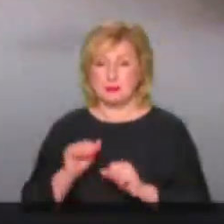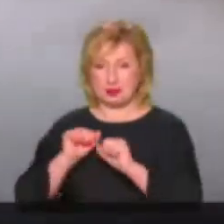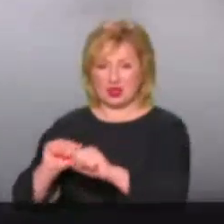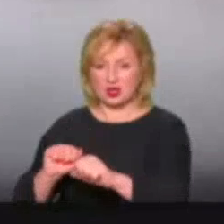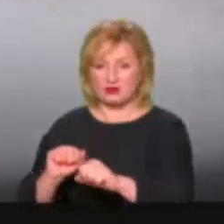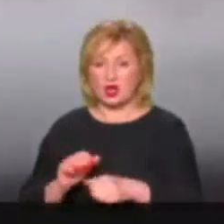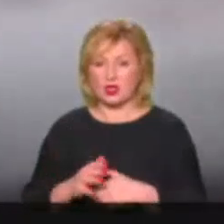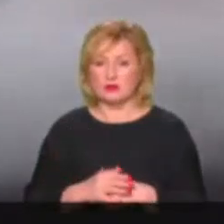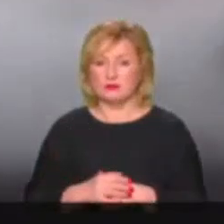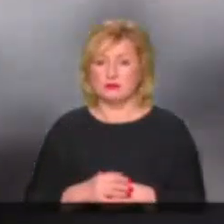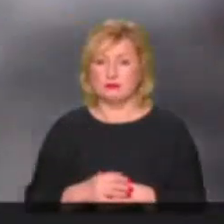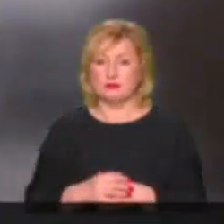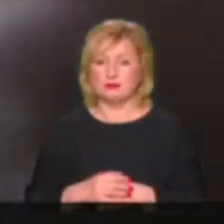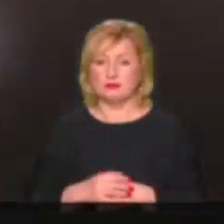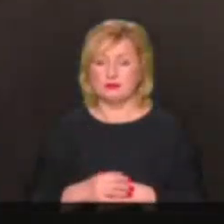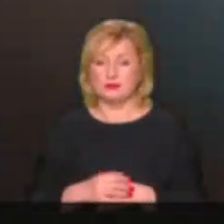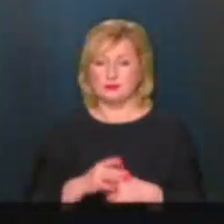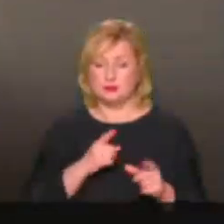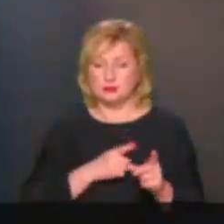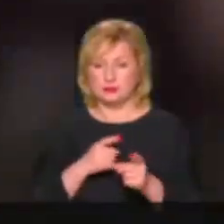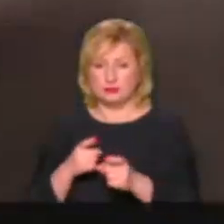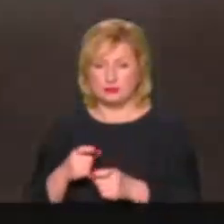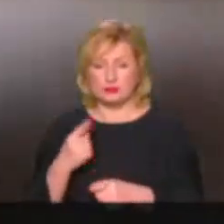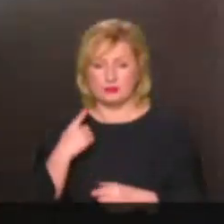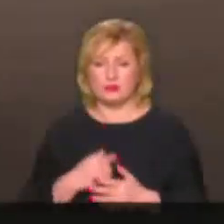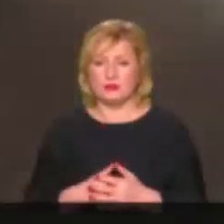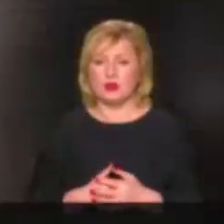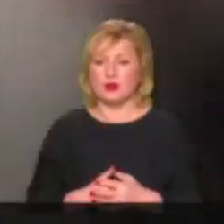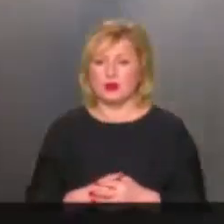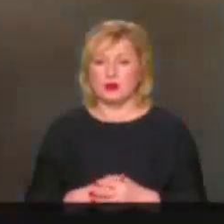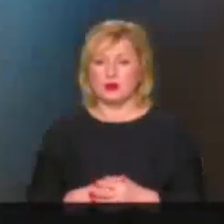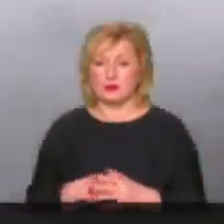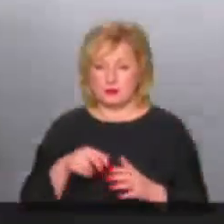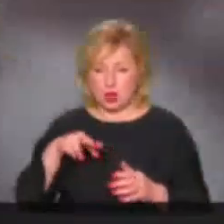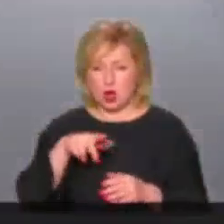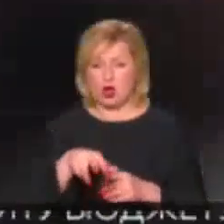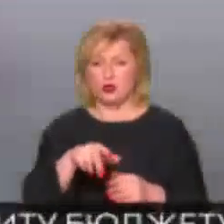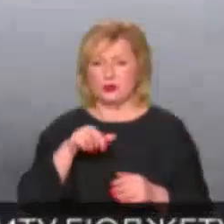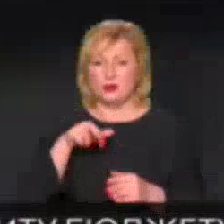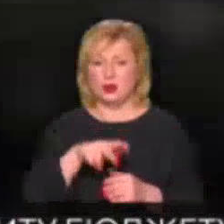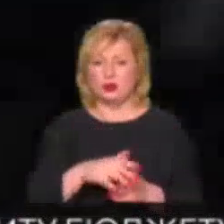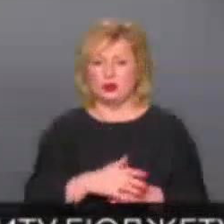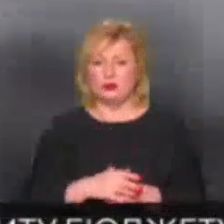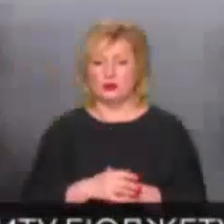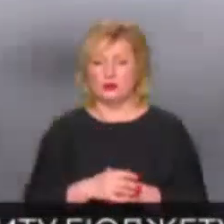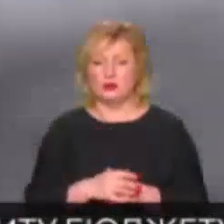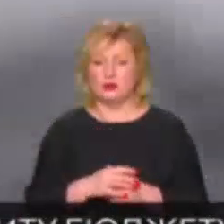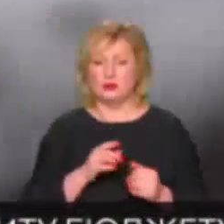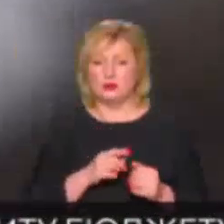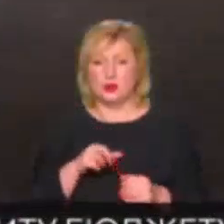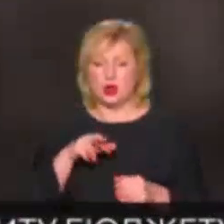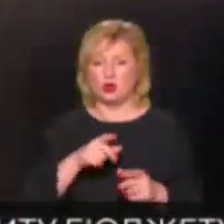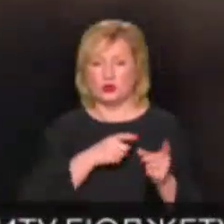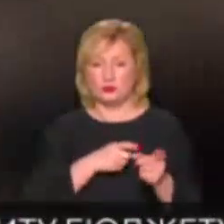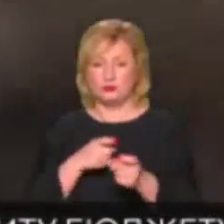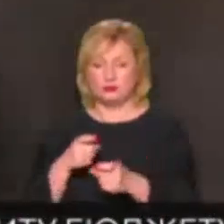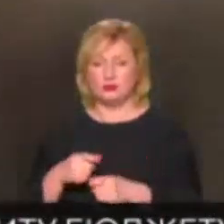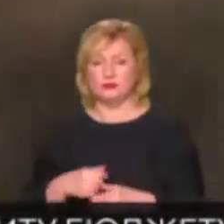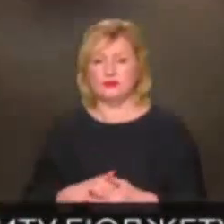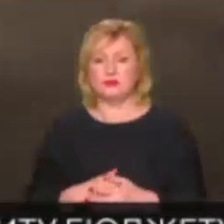велися найзапекліші вуличні бої, коли росіяни прорвали першу лінію оборони. Саме тут загинуло